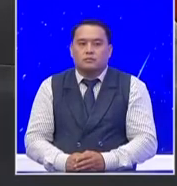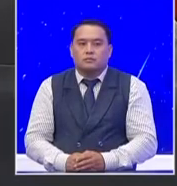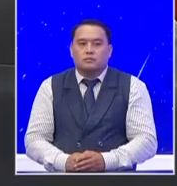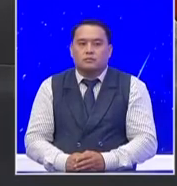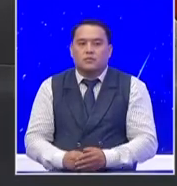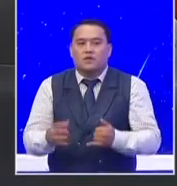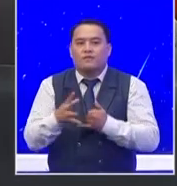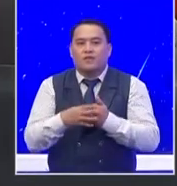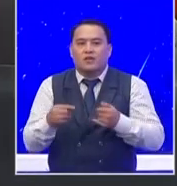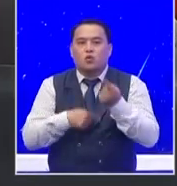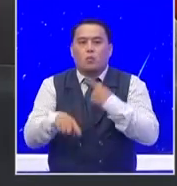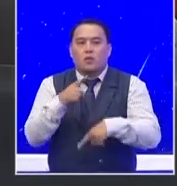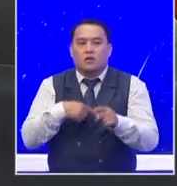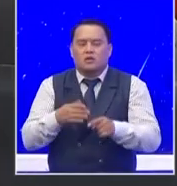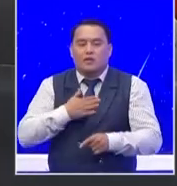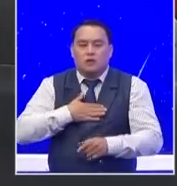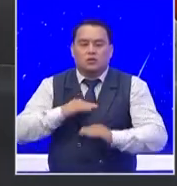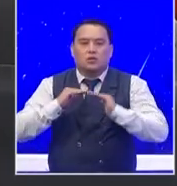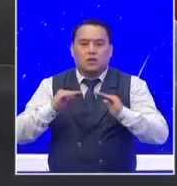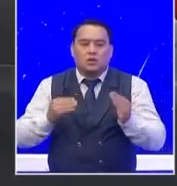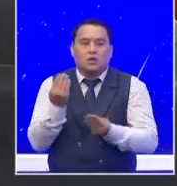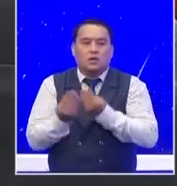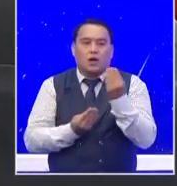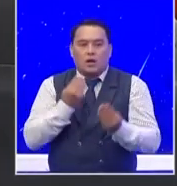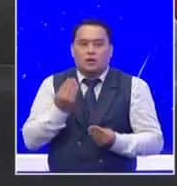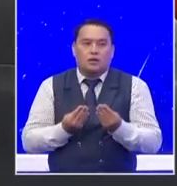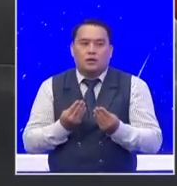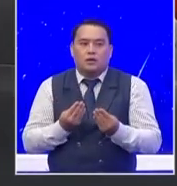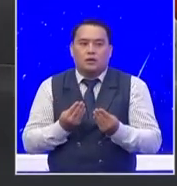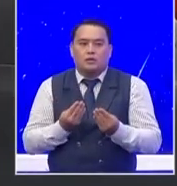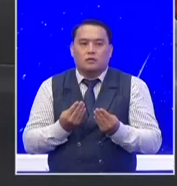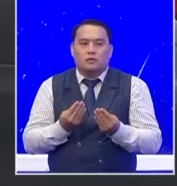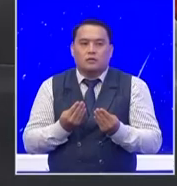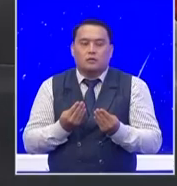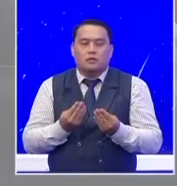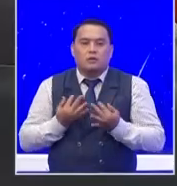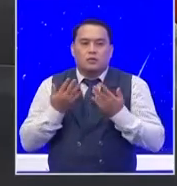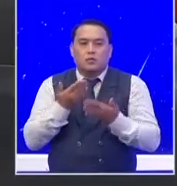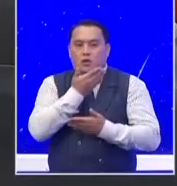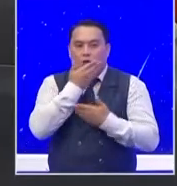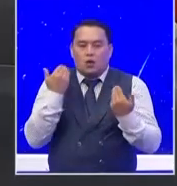Верните площадку детскую, чтобы наши дети играли. Все, мы больше ничего не требуем.